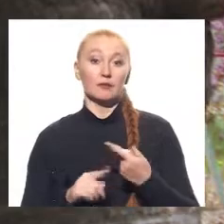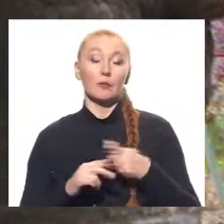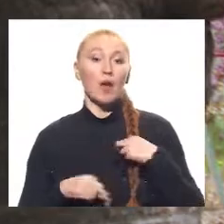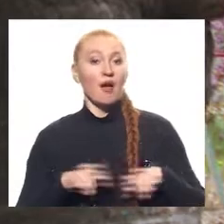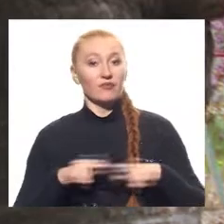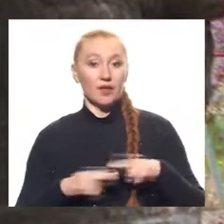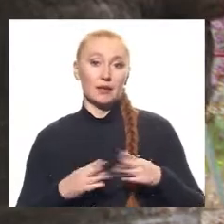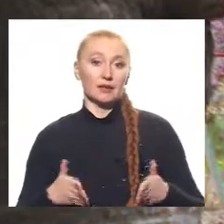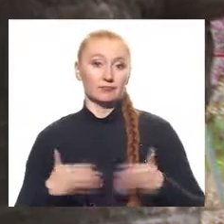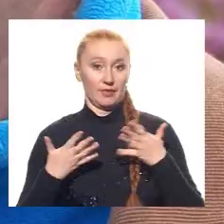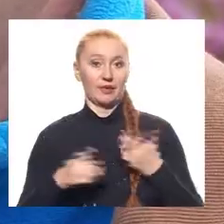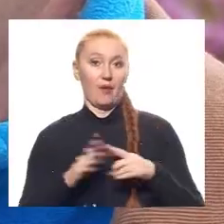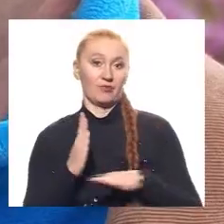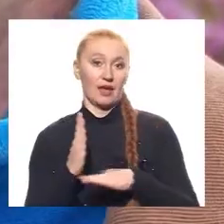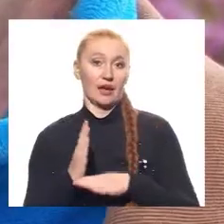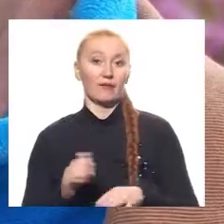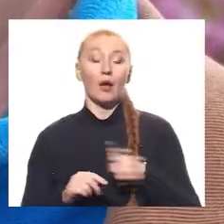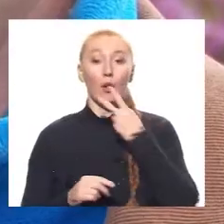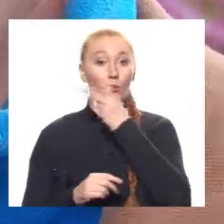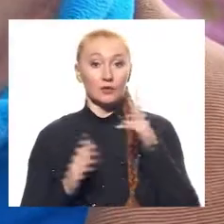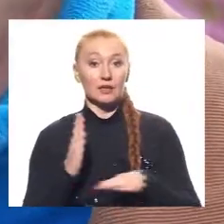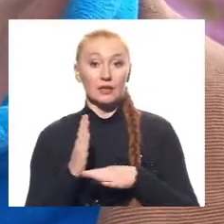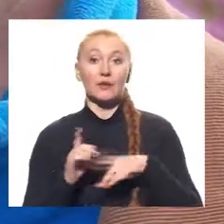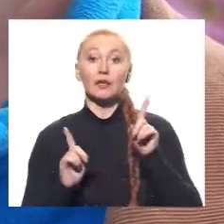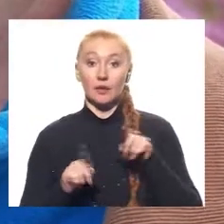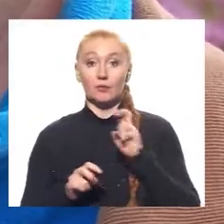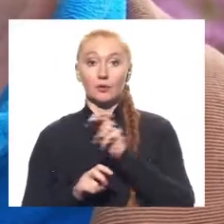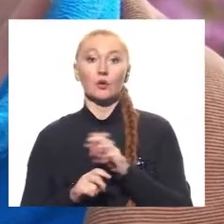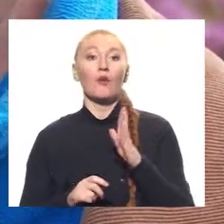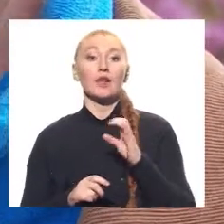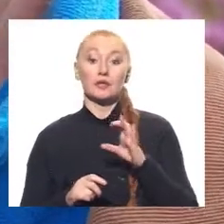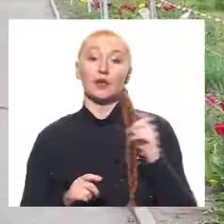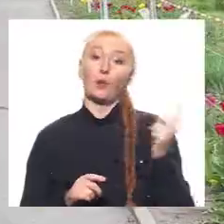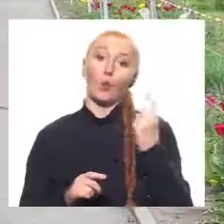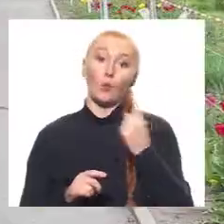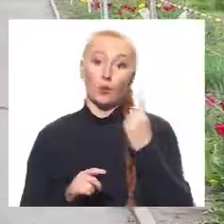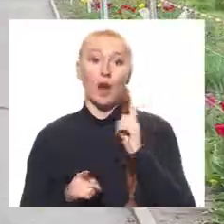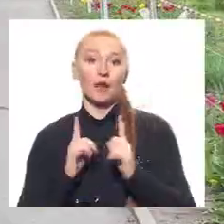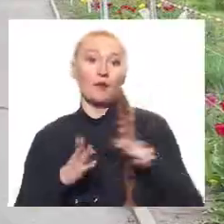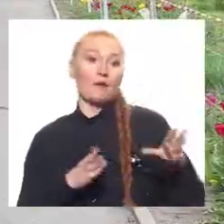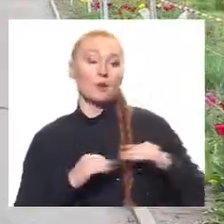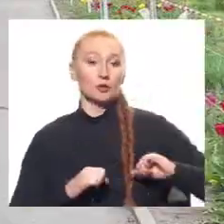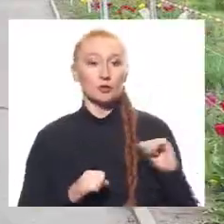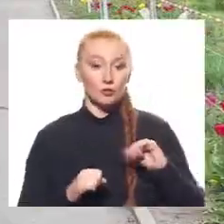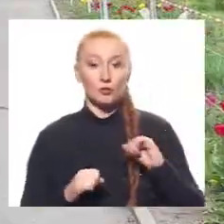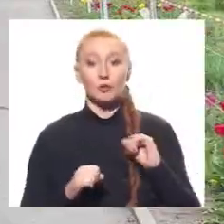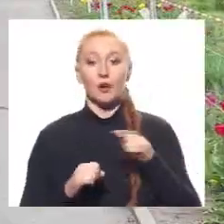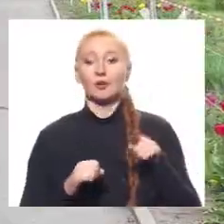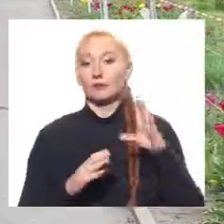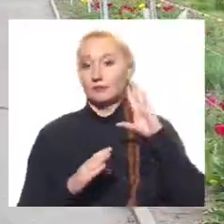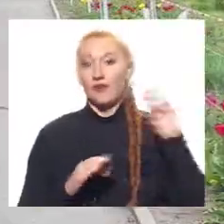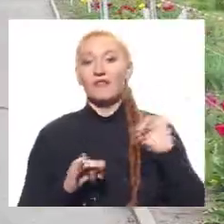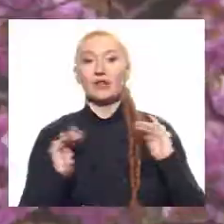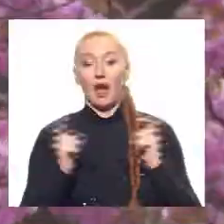настрій підіймають дерева. Подивитися на дерева прийшов і Владислав. Прогулювався алеєю разом з другом. Це, говорить, відволікає